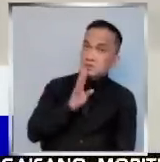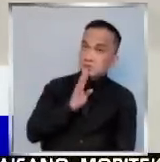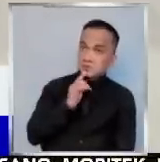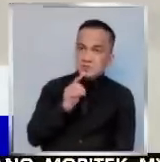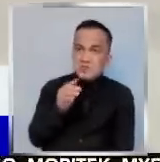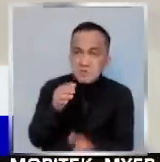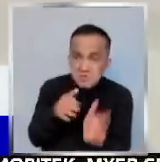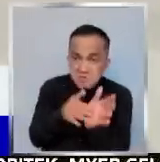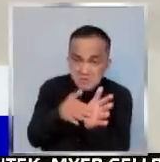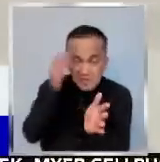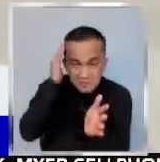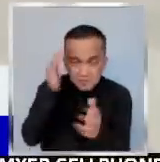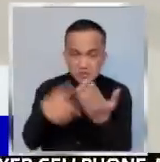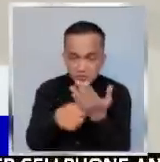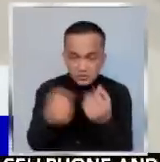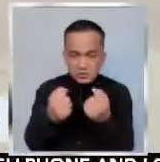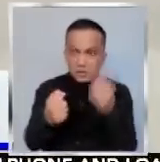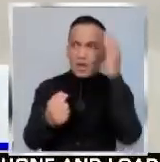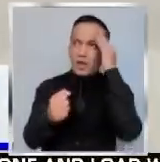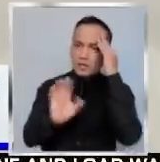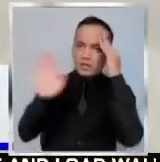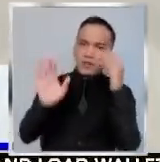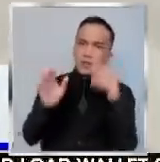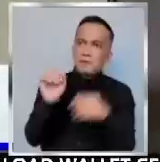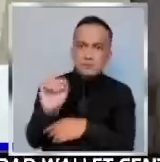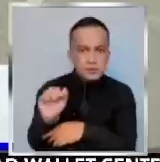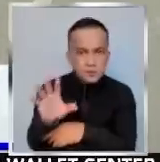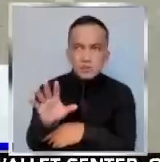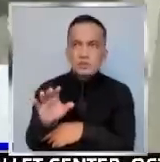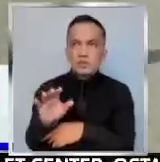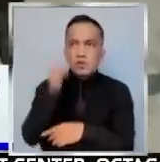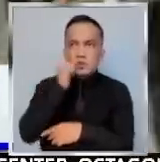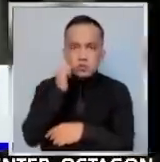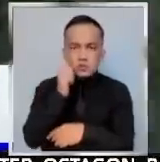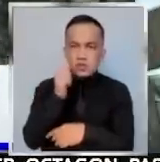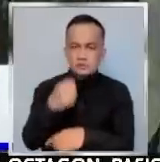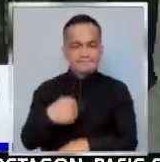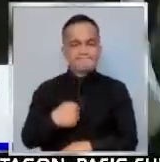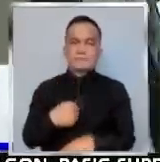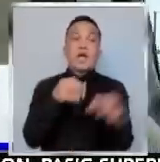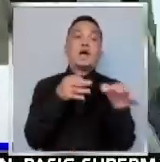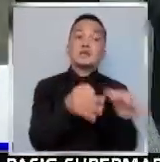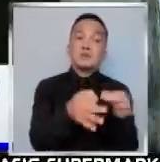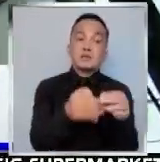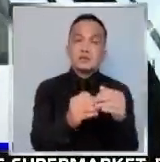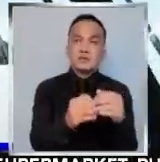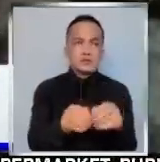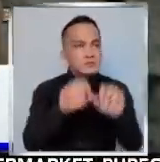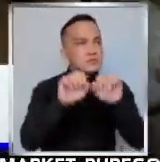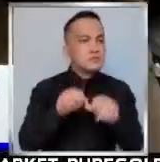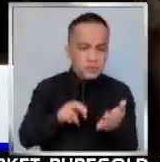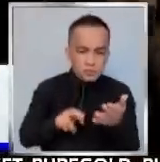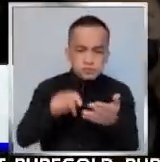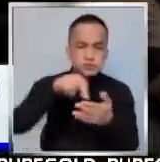driver, ang alam daw po nila 15. So madalas po ine-explain po namin sa kanila, umaakyat po, sinisili po. Kasi po ang